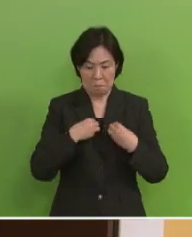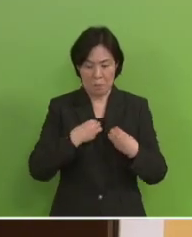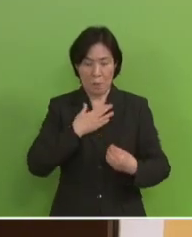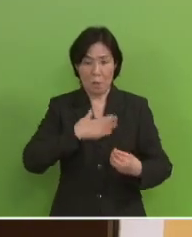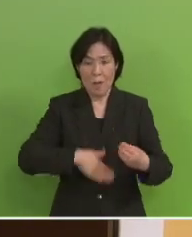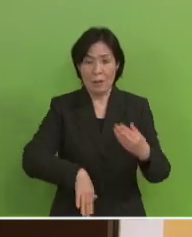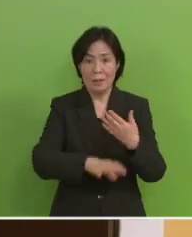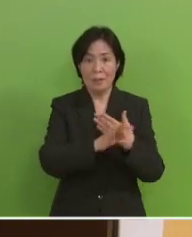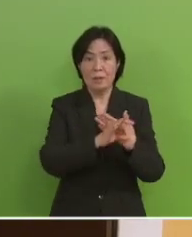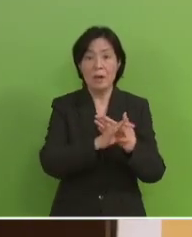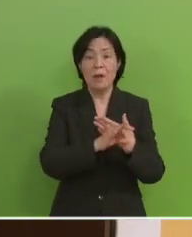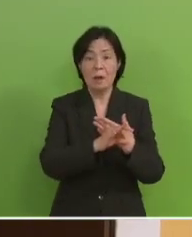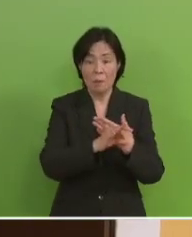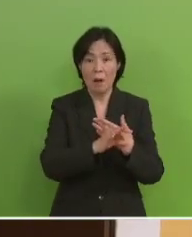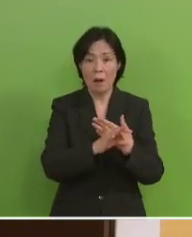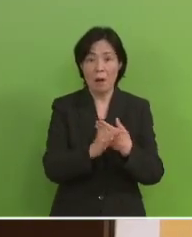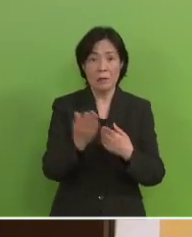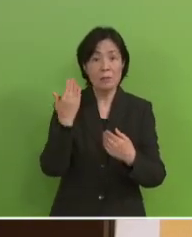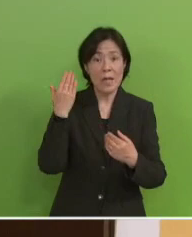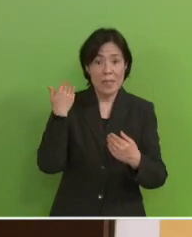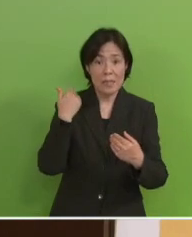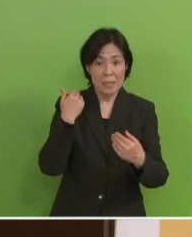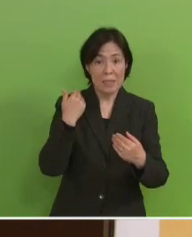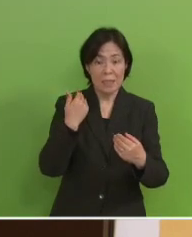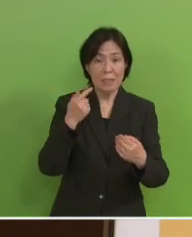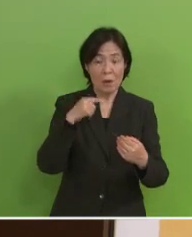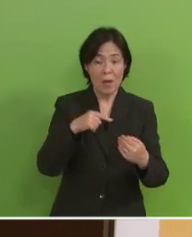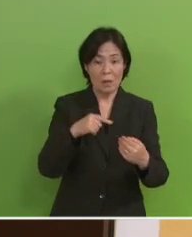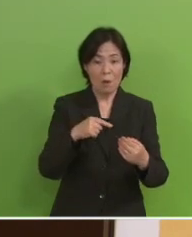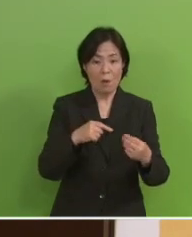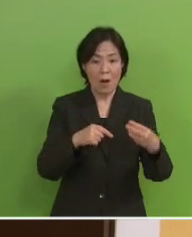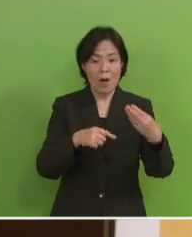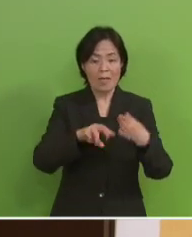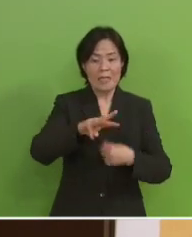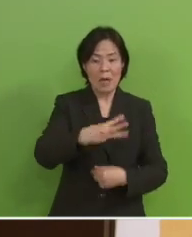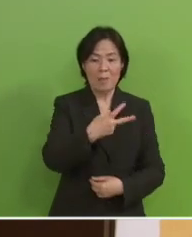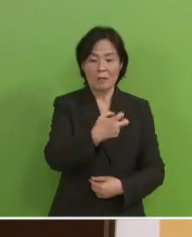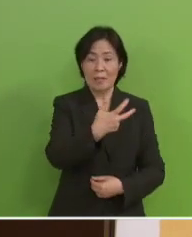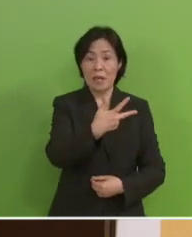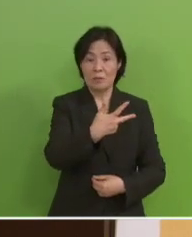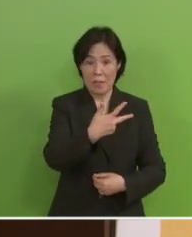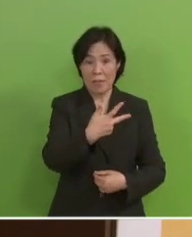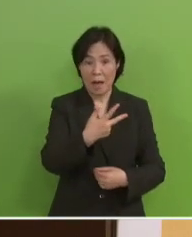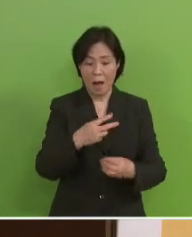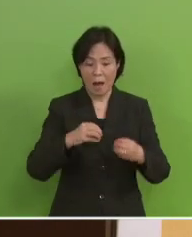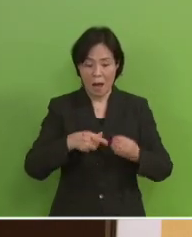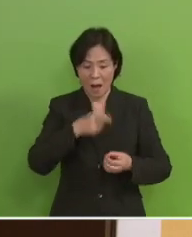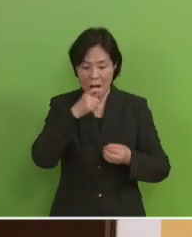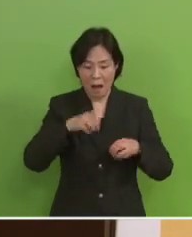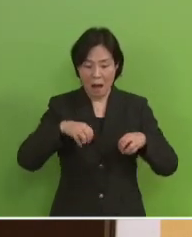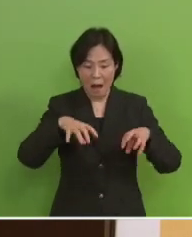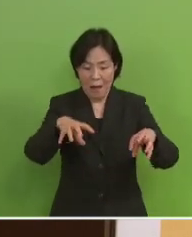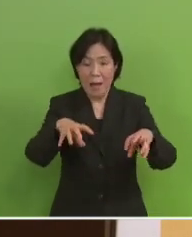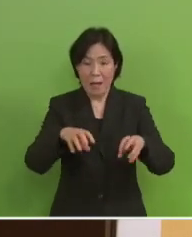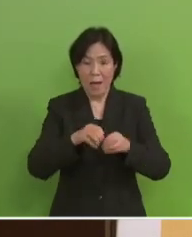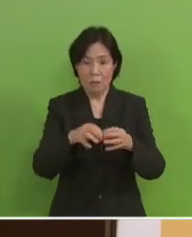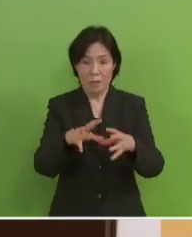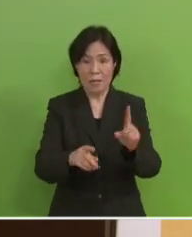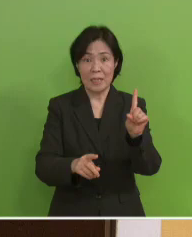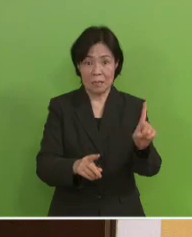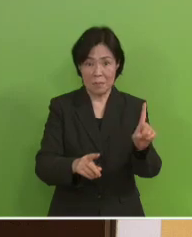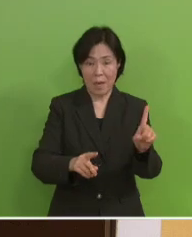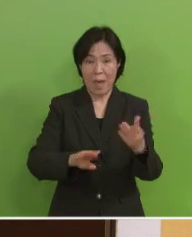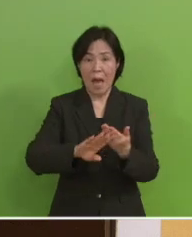た事例はすでに変異株が確認された377繁華街クラスターの中で1名あとは